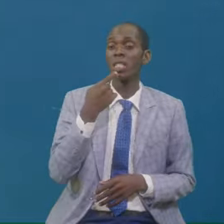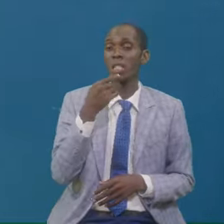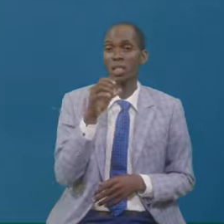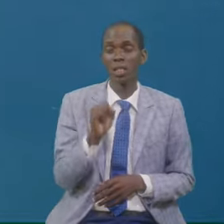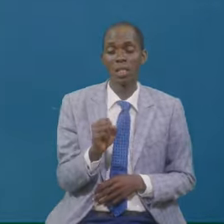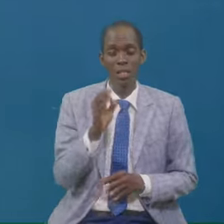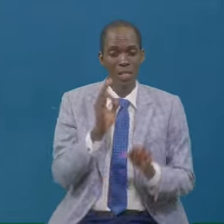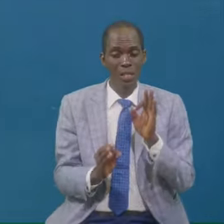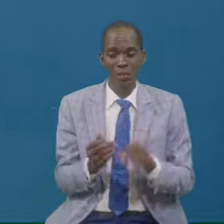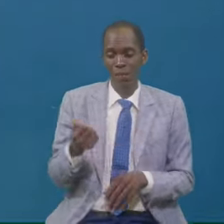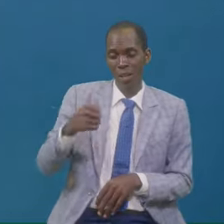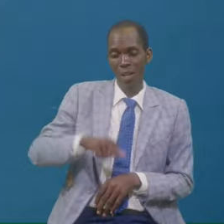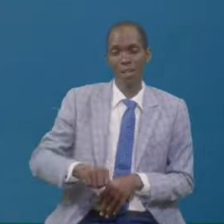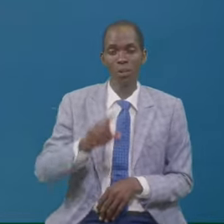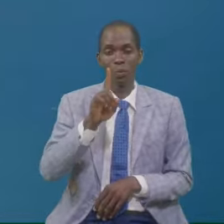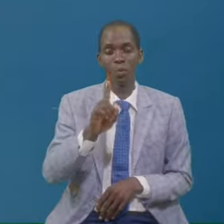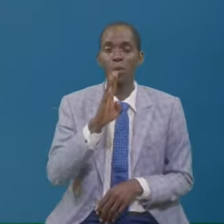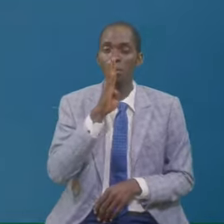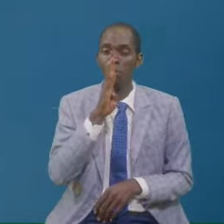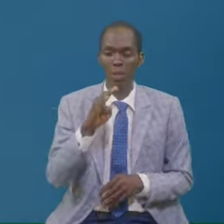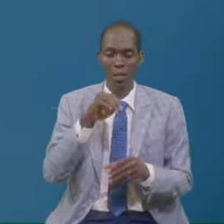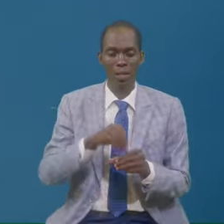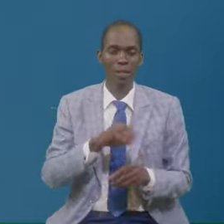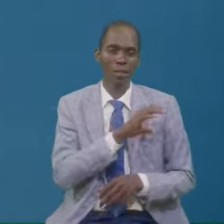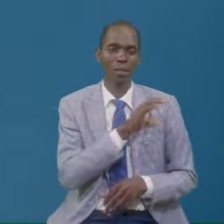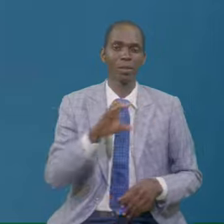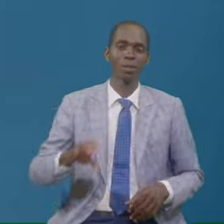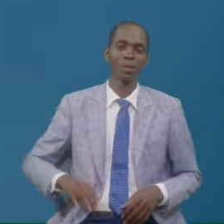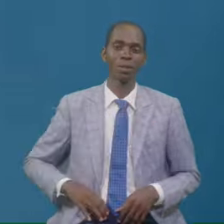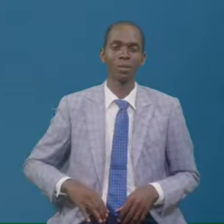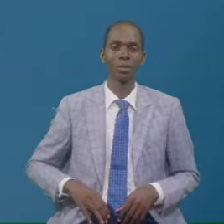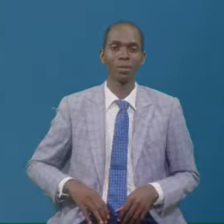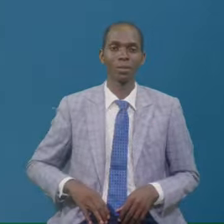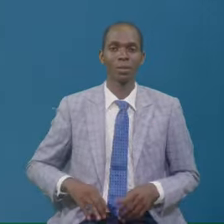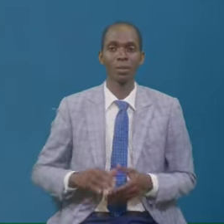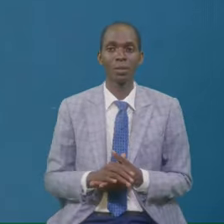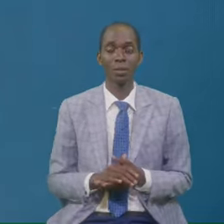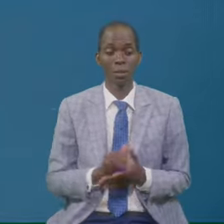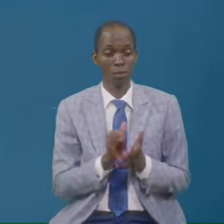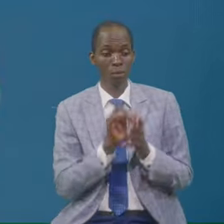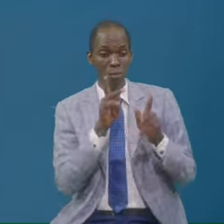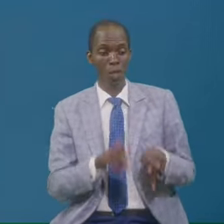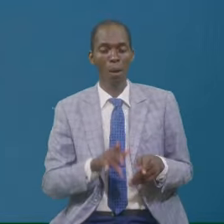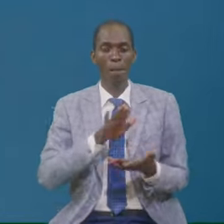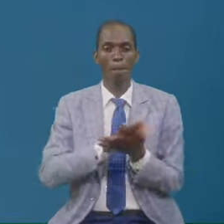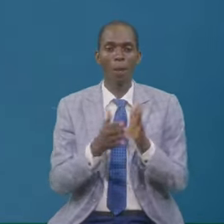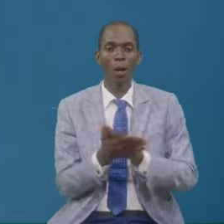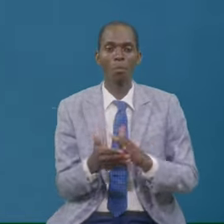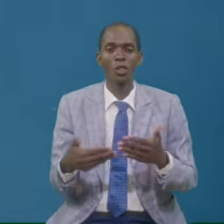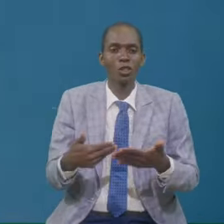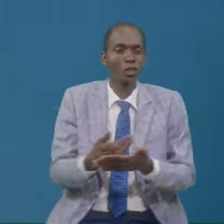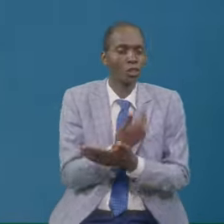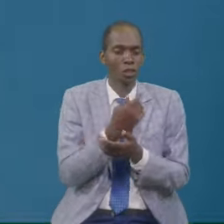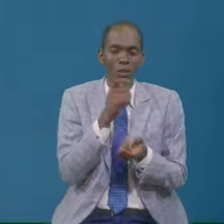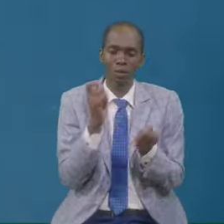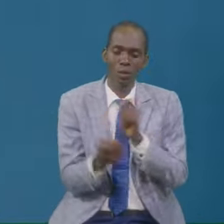in Christ, అందుచేతన లేఖనం చెప్తుంది ఎవడైనను క్రీస్తు యేసునందు ఉన్న యెడల, he is a new creature, అతడు నూతన